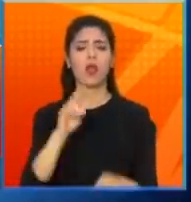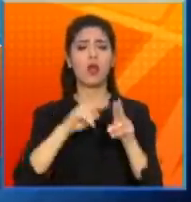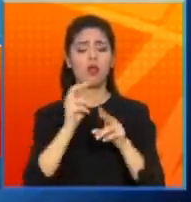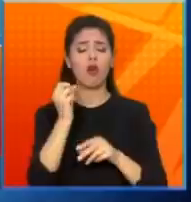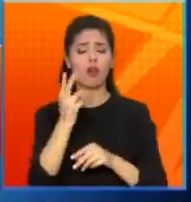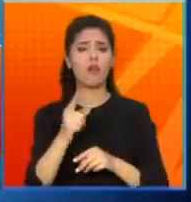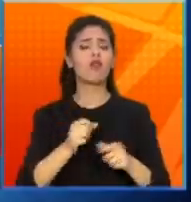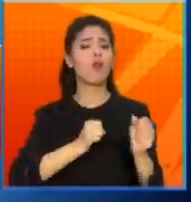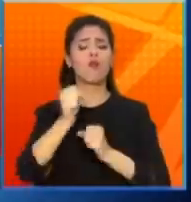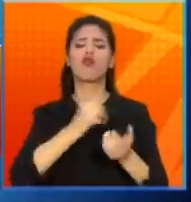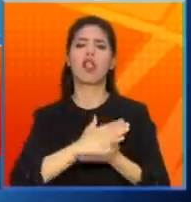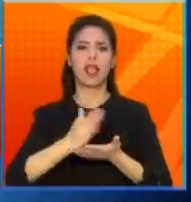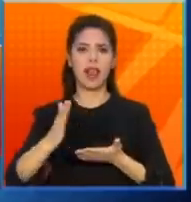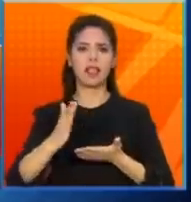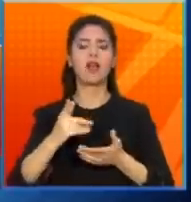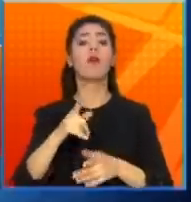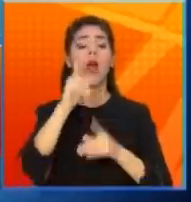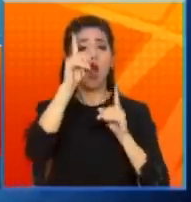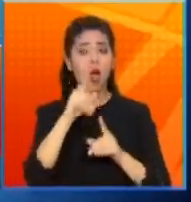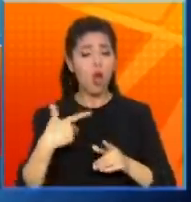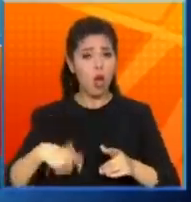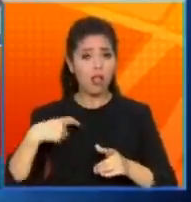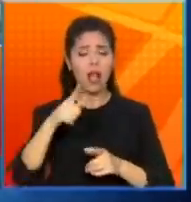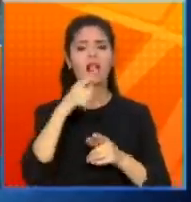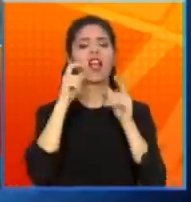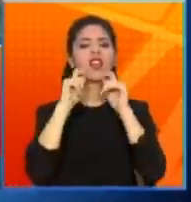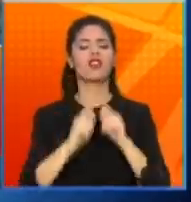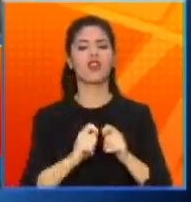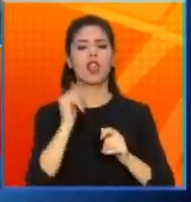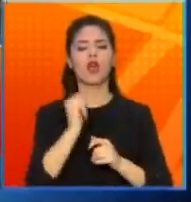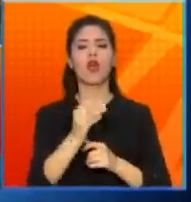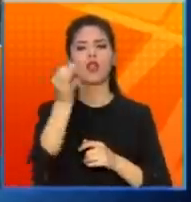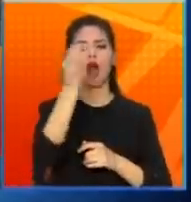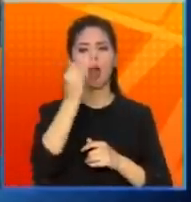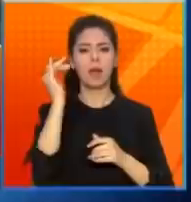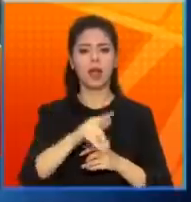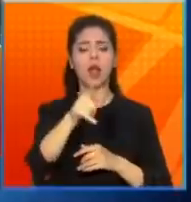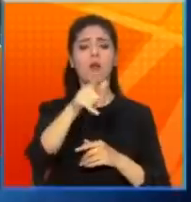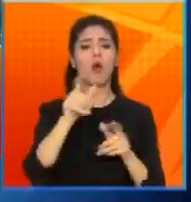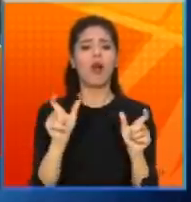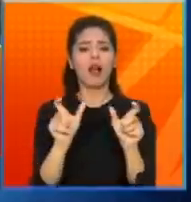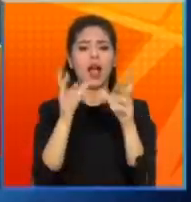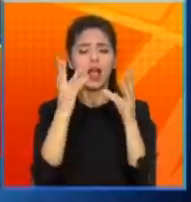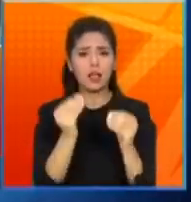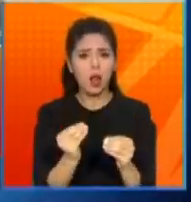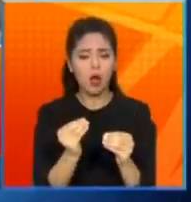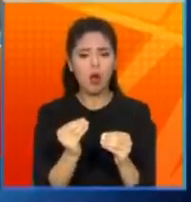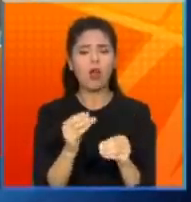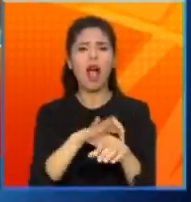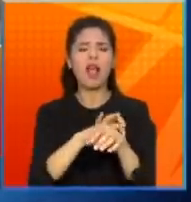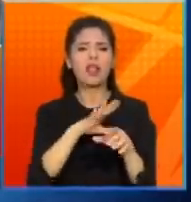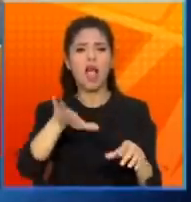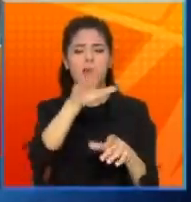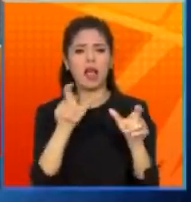Virüsle mücadele sürüyor ama özellikle Çin'den acı haberler geliyor. Fujian bölgesinde hastaların karantina altında tutulduğu bir otel